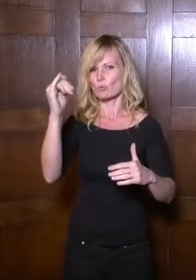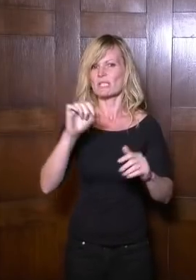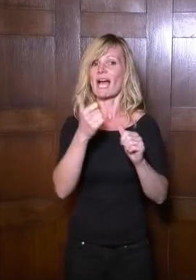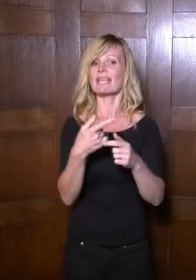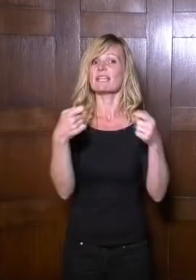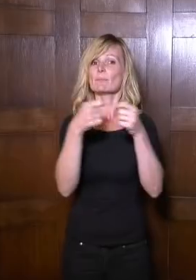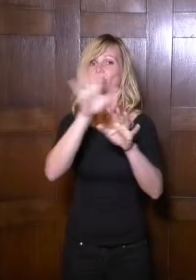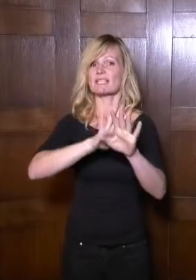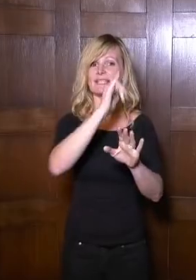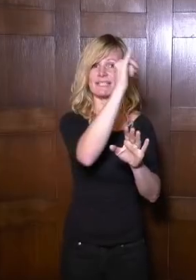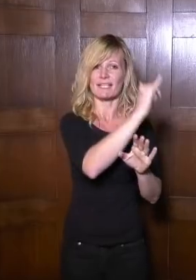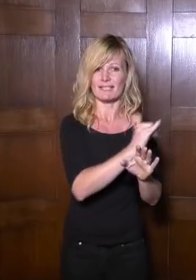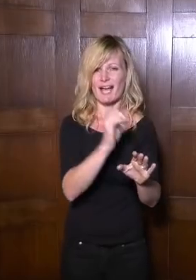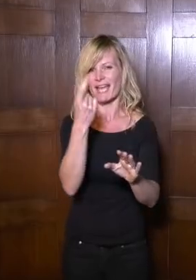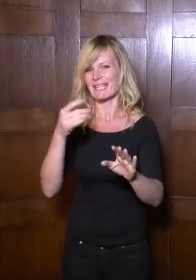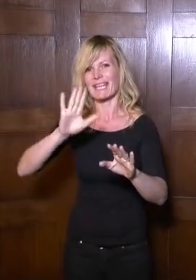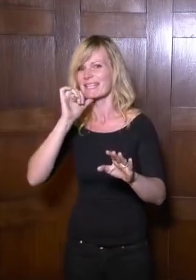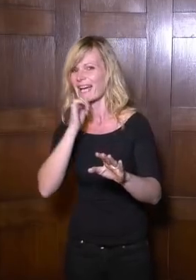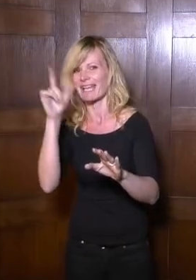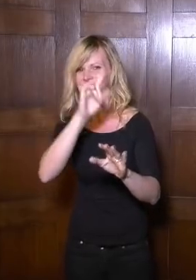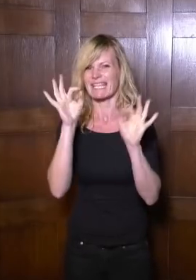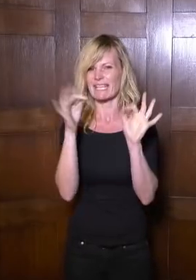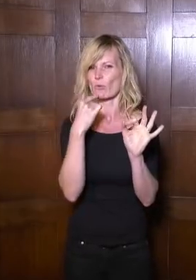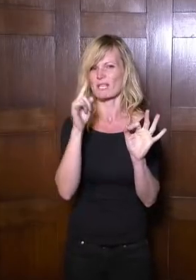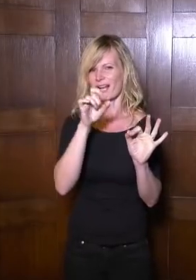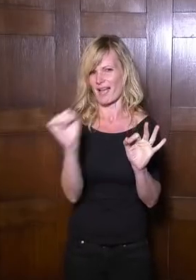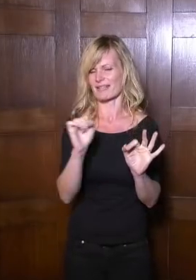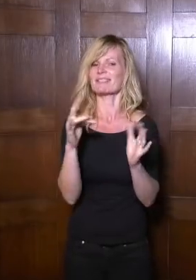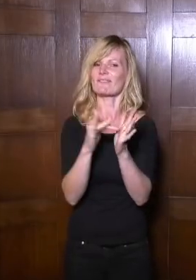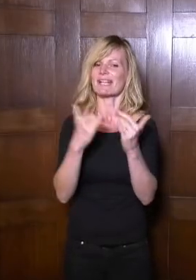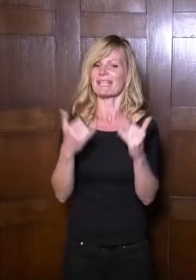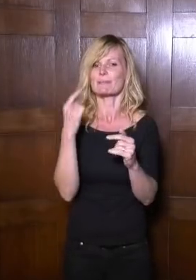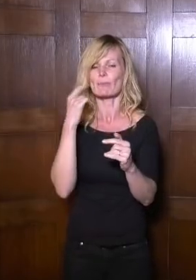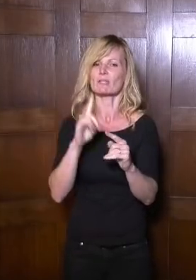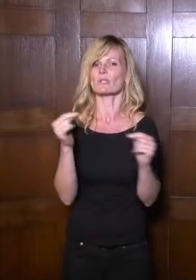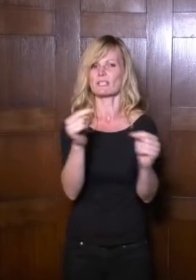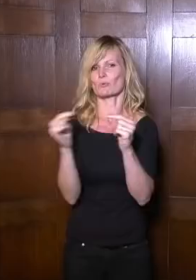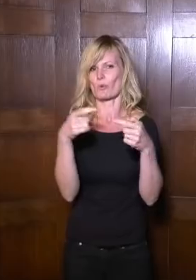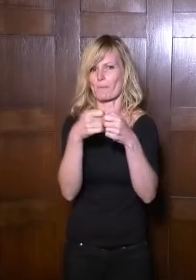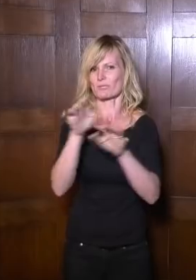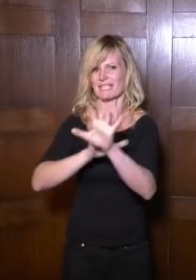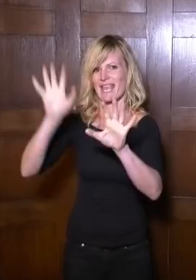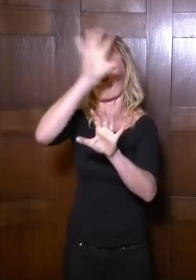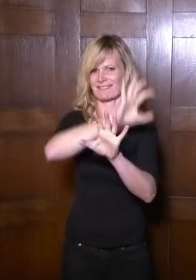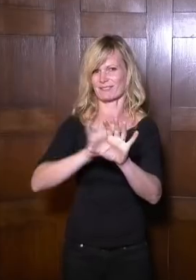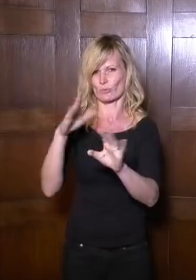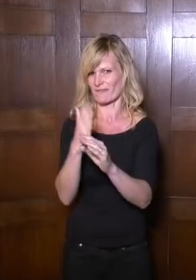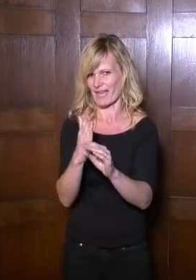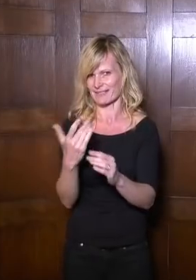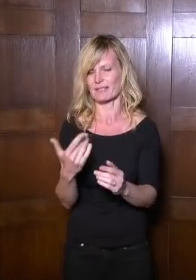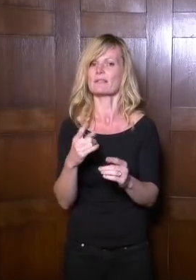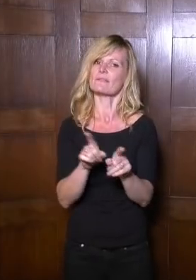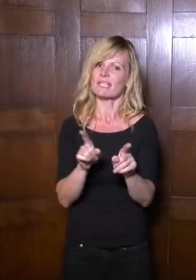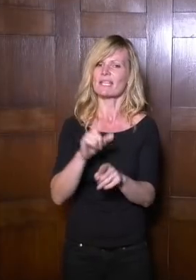vorgesehen, andere noch nicht. Das kann ich heute noch nicht konkret beantworten, weil die Bundesländer auch noch diskutieren. Sie sind noch nicht fertig in der Diskussion und dort soll es so sein